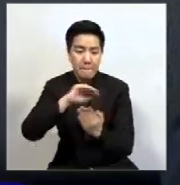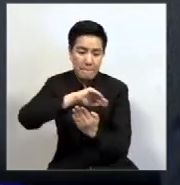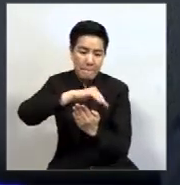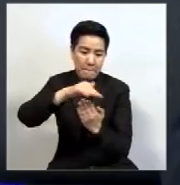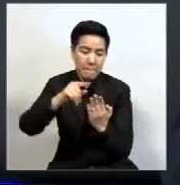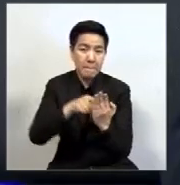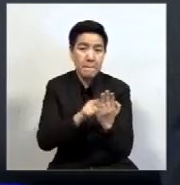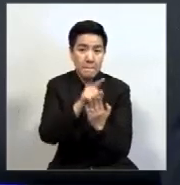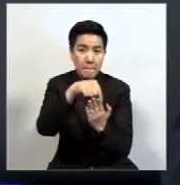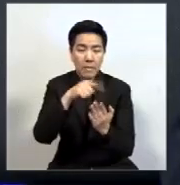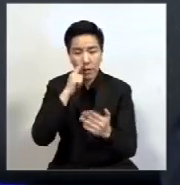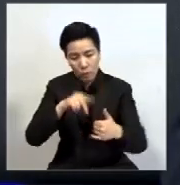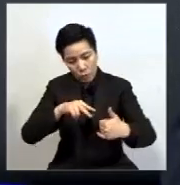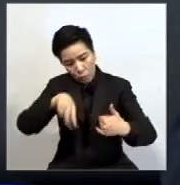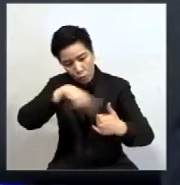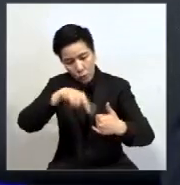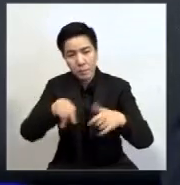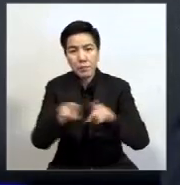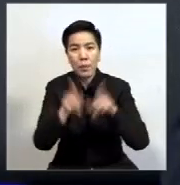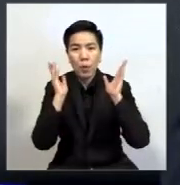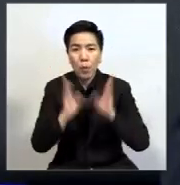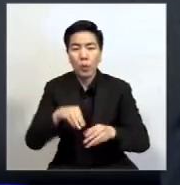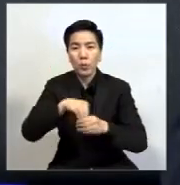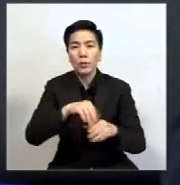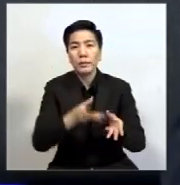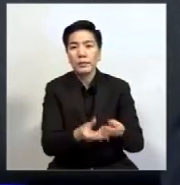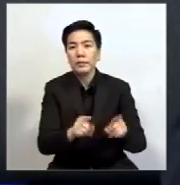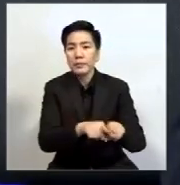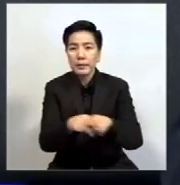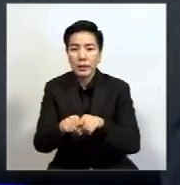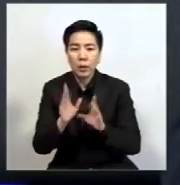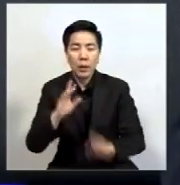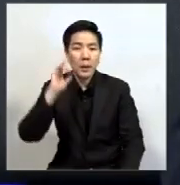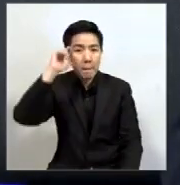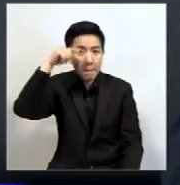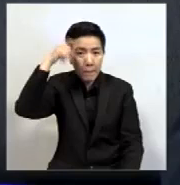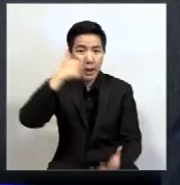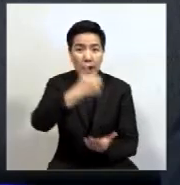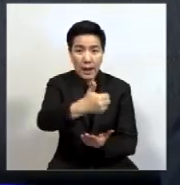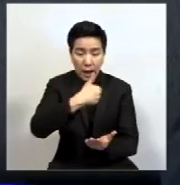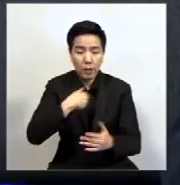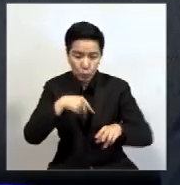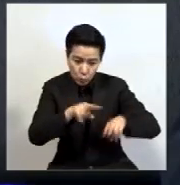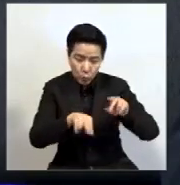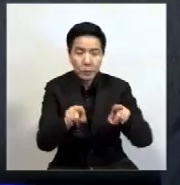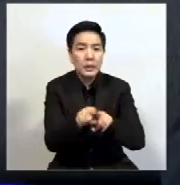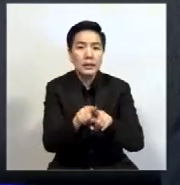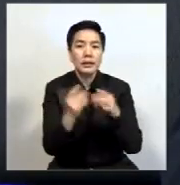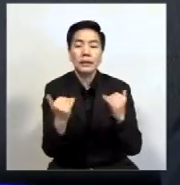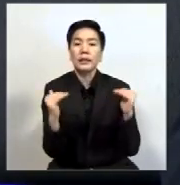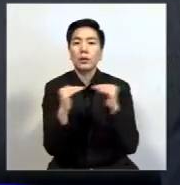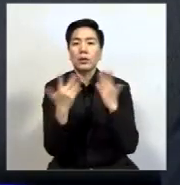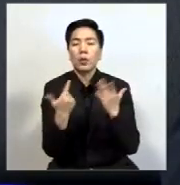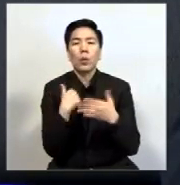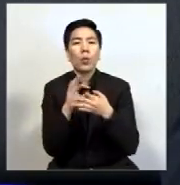แดนเนี่ยก็ได้รับการตรวจเหมือนกับคนที่อยู่ในพื้นที่นะฮะเช่นคนพม่าที่ข้ามมานะฮะทีนี้สิ่งที่เรากังวลคง